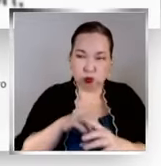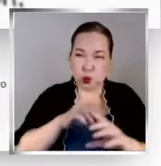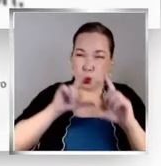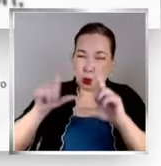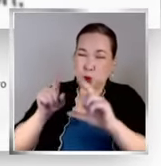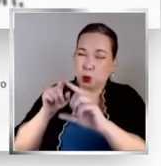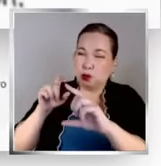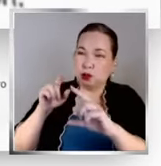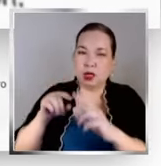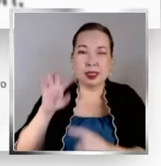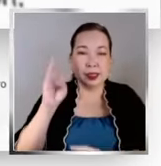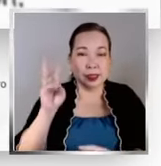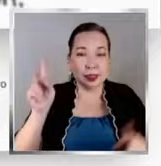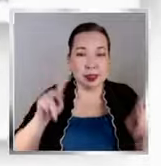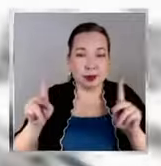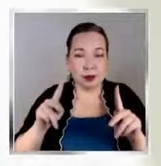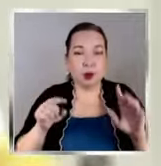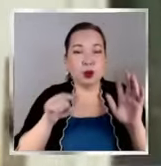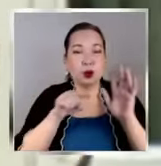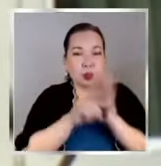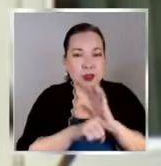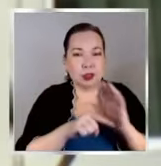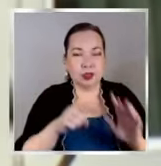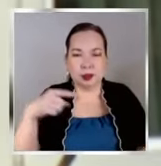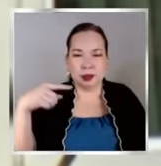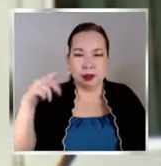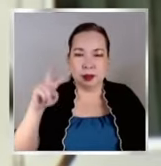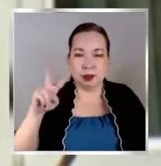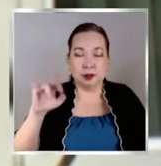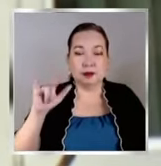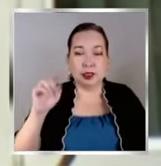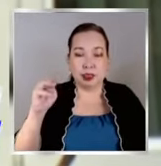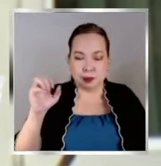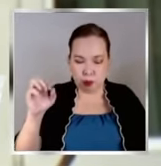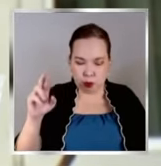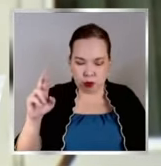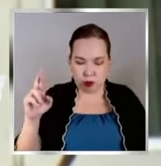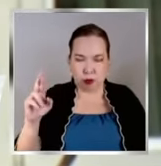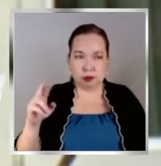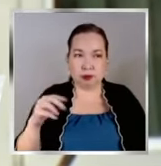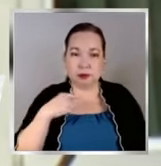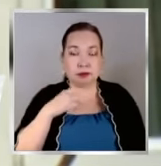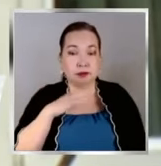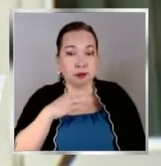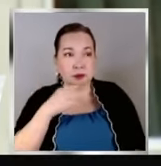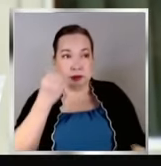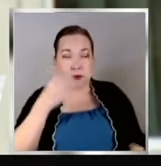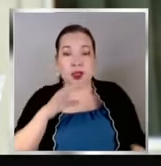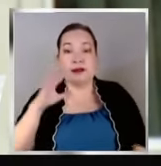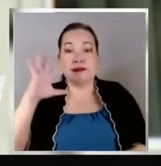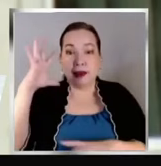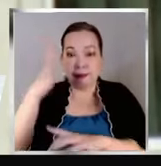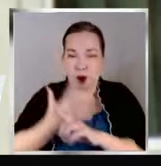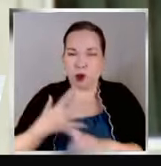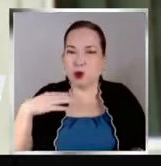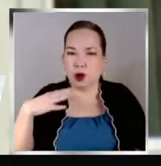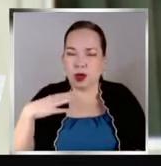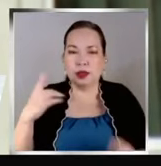presong pumatay kay Villamor Palanya. We waited 5 months, I told you, for this to be decided properly. And